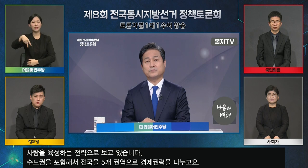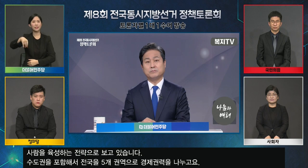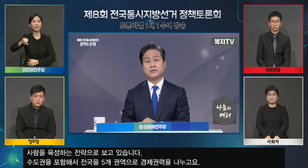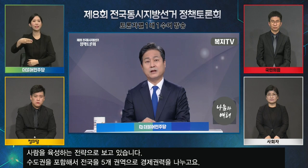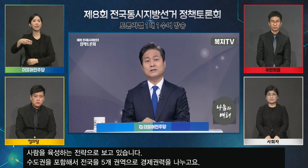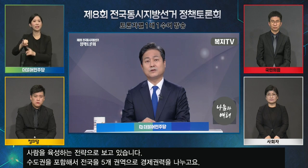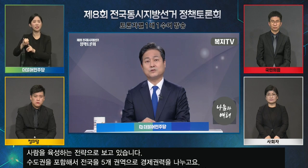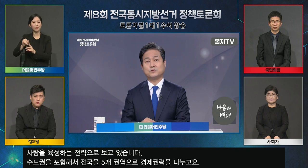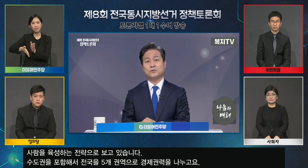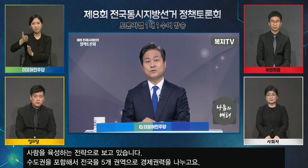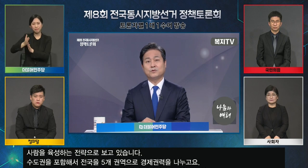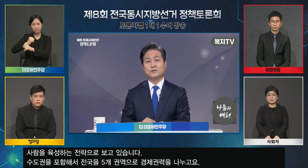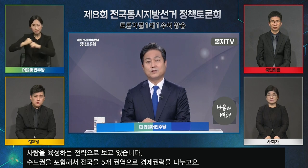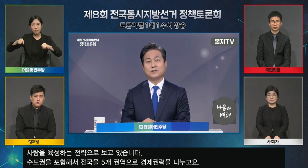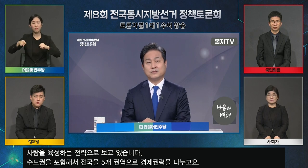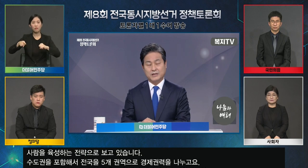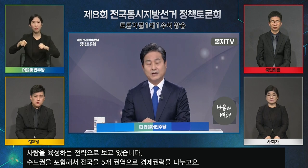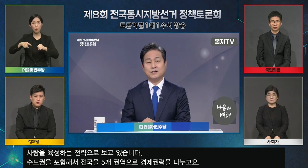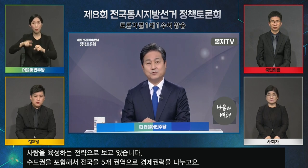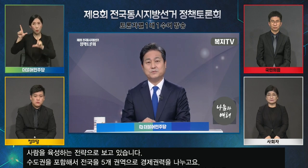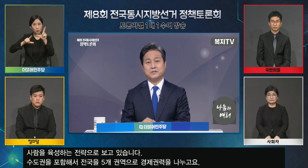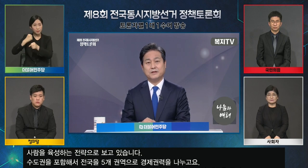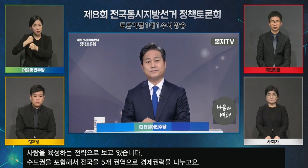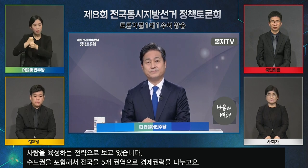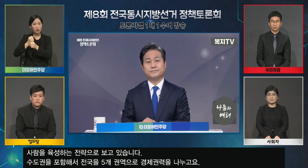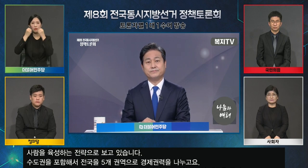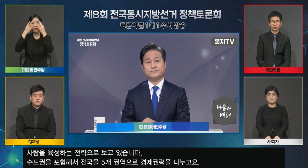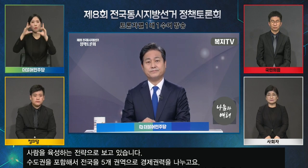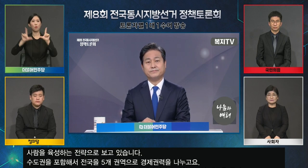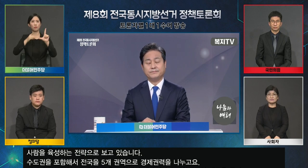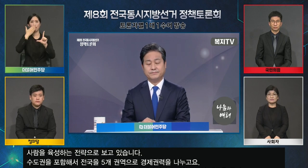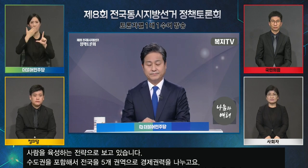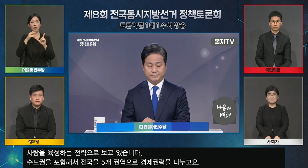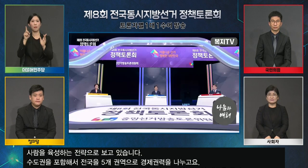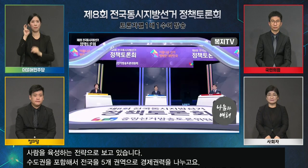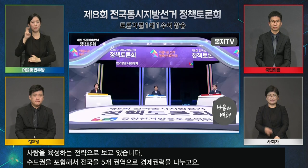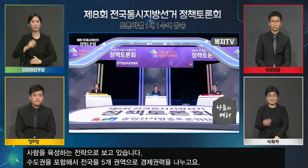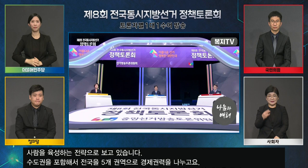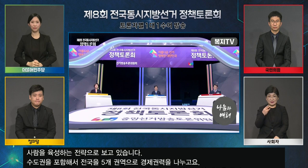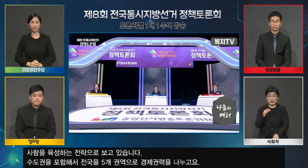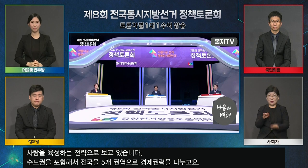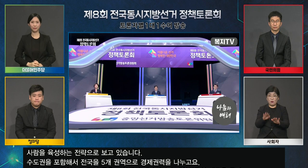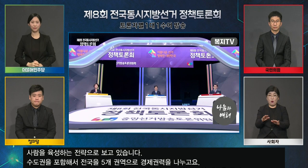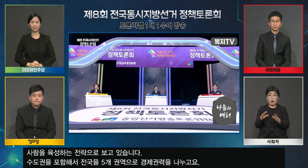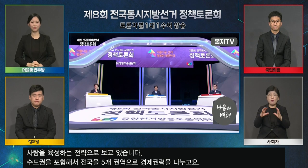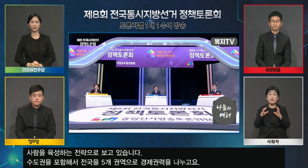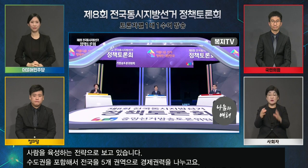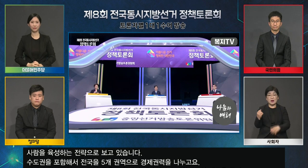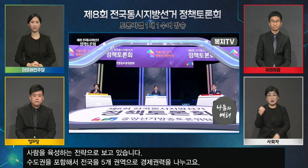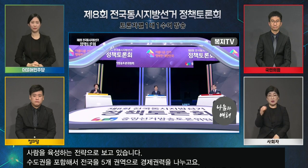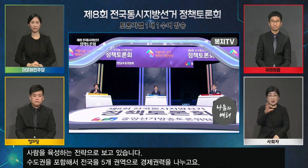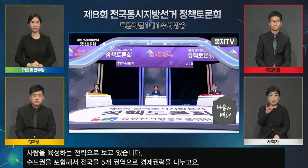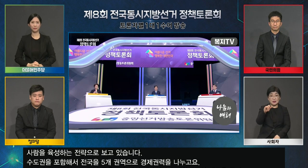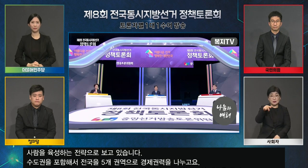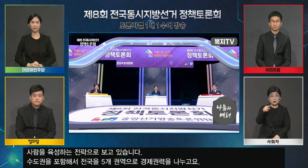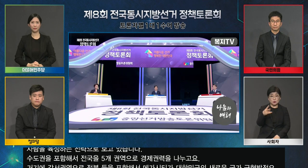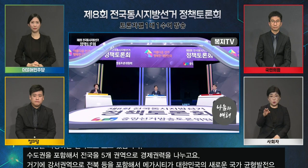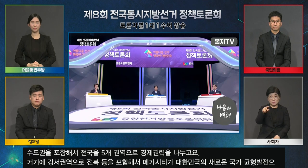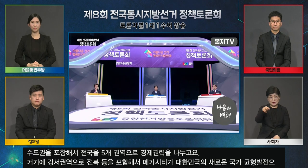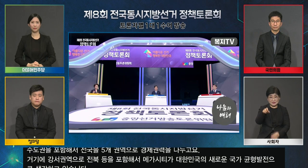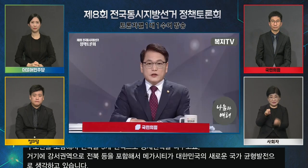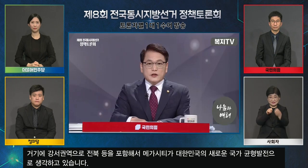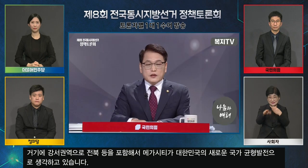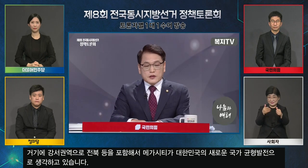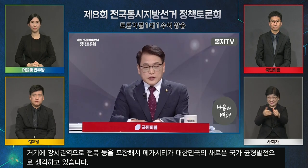균형발전의 미래를 열 것으로 생각하고 있습니다. 네, 이번에는 국민의힘 이종성 원내부대표 답변해 주시죠.